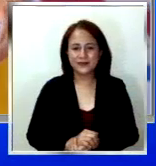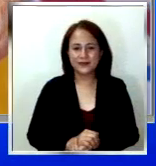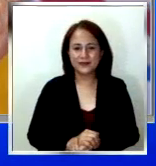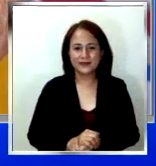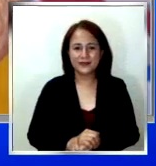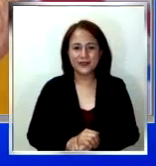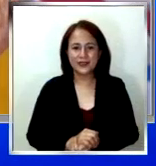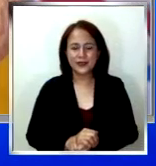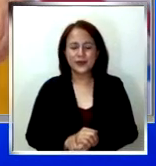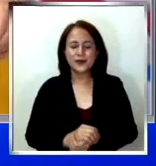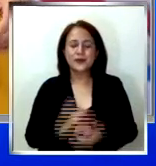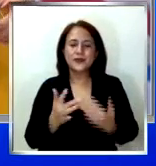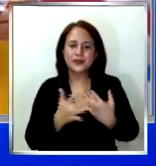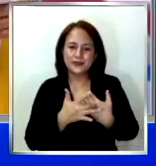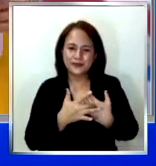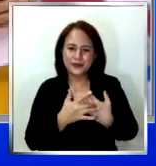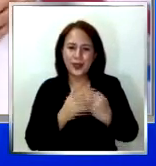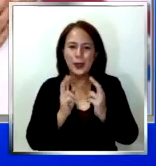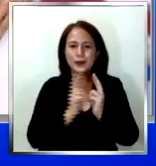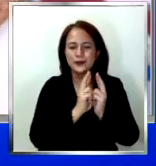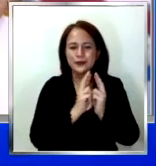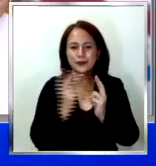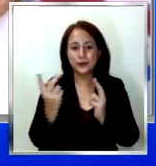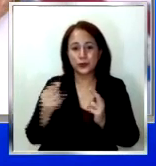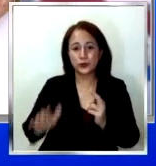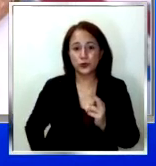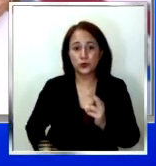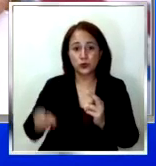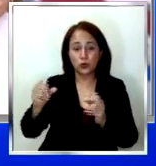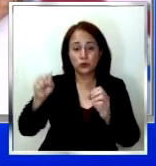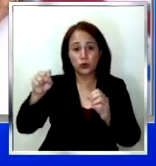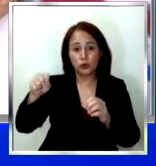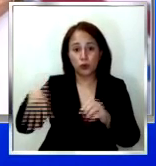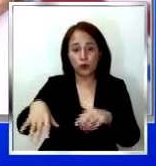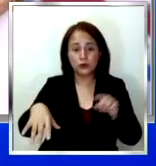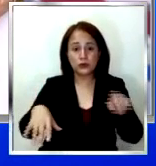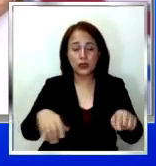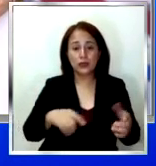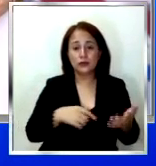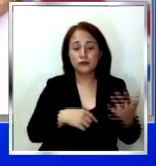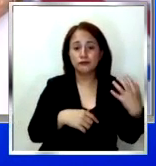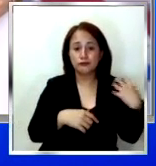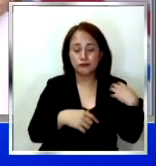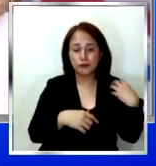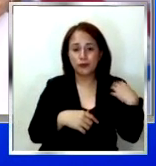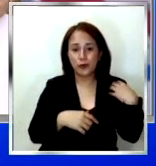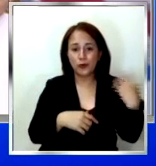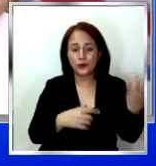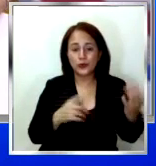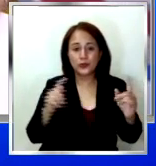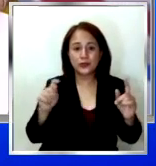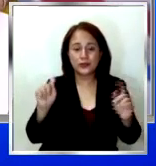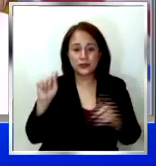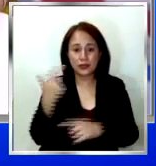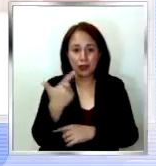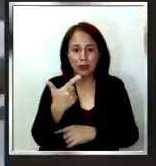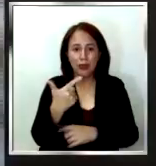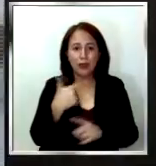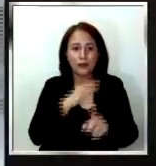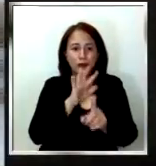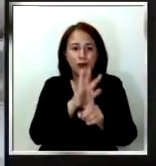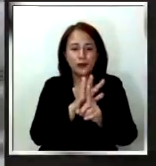Nakakaantig ang reunion ng isang asong nawala at ng amo nito sa Taguig. Ang kanilang pagkakita viral sa social media.